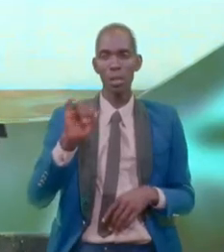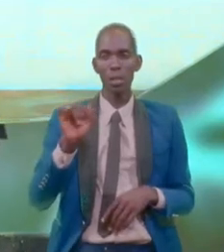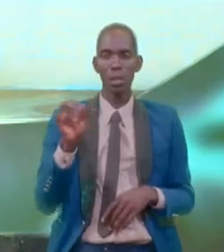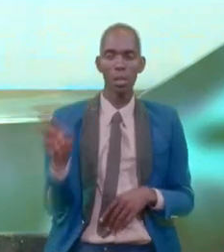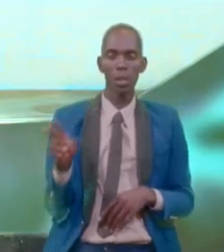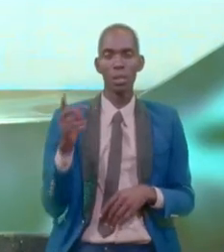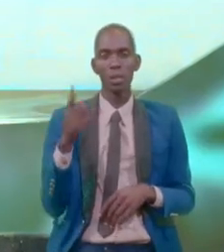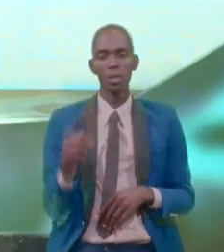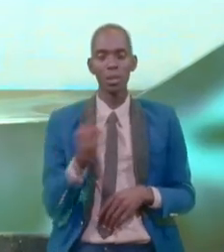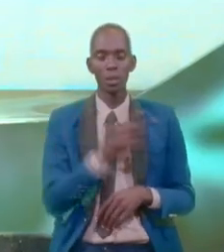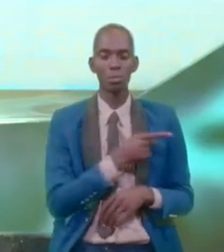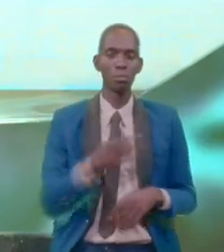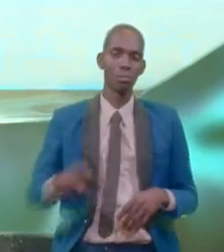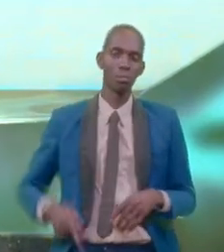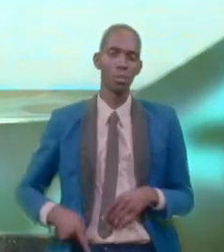jusqu'à loin,